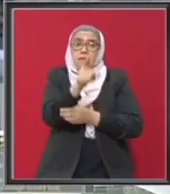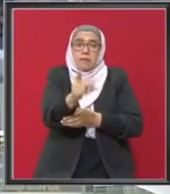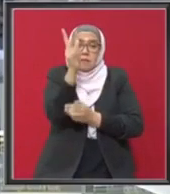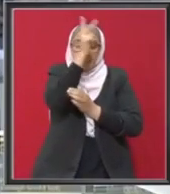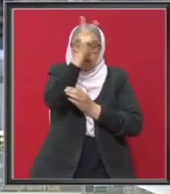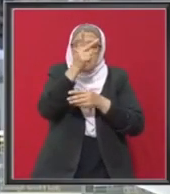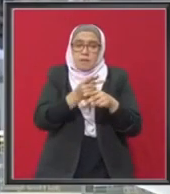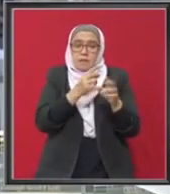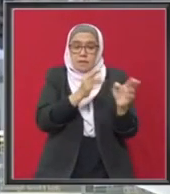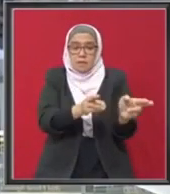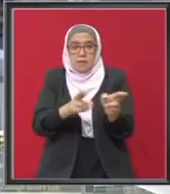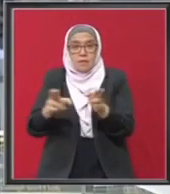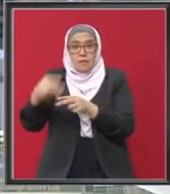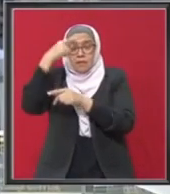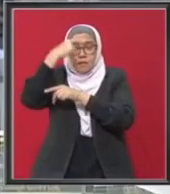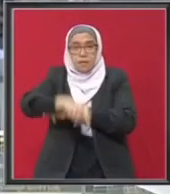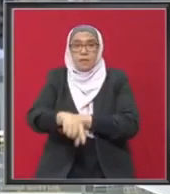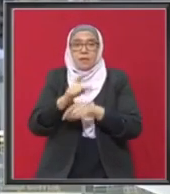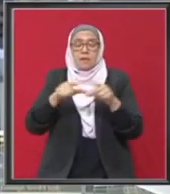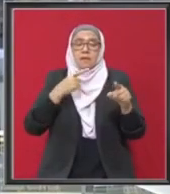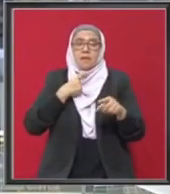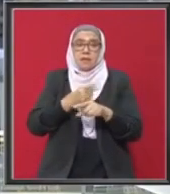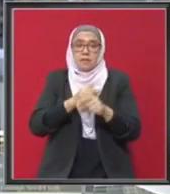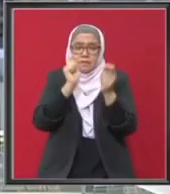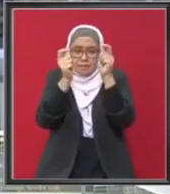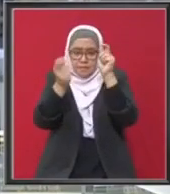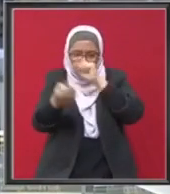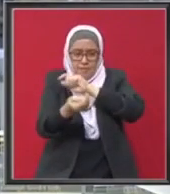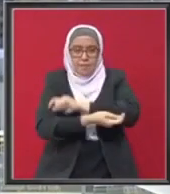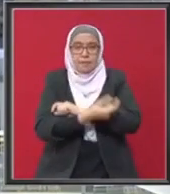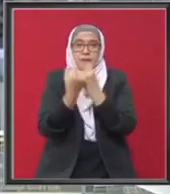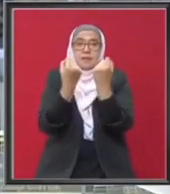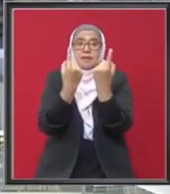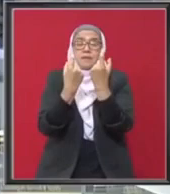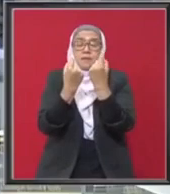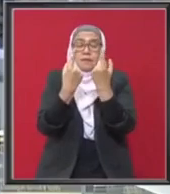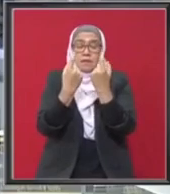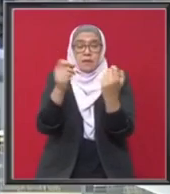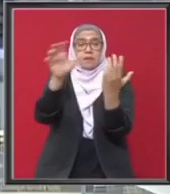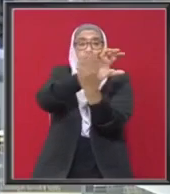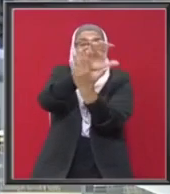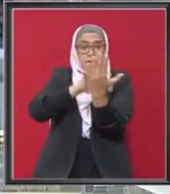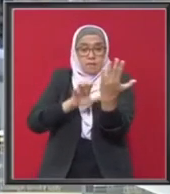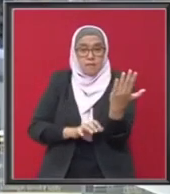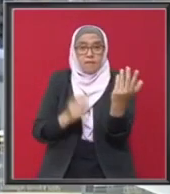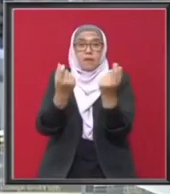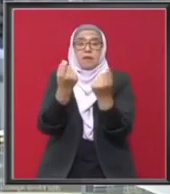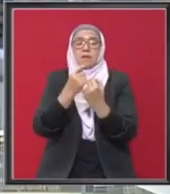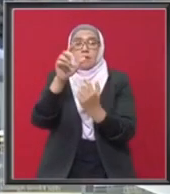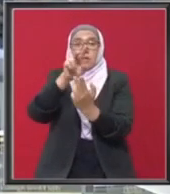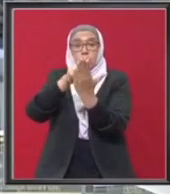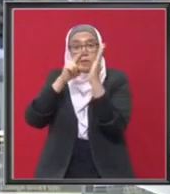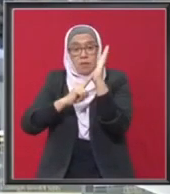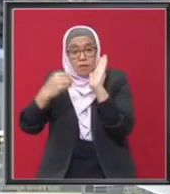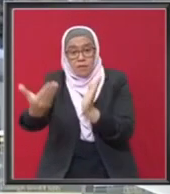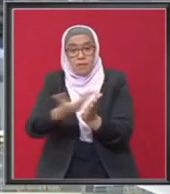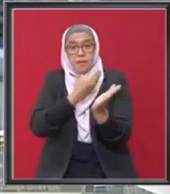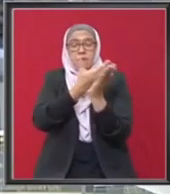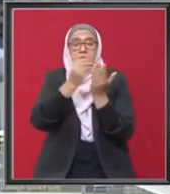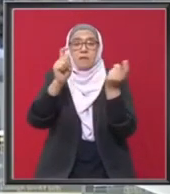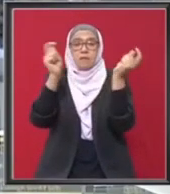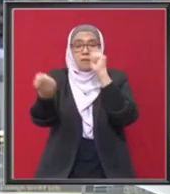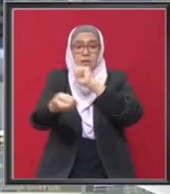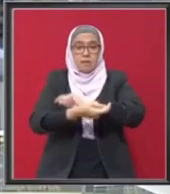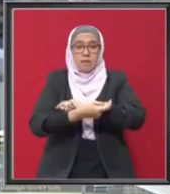menggombal sekurang-kurangnya 11 undang-undang Syariah utama termasuk penggubalan undang-undang baru dan pindahan undang-undang